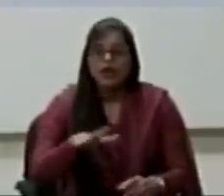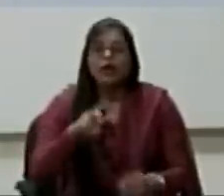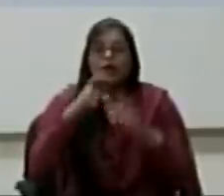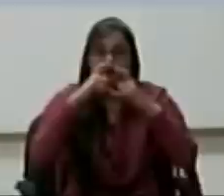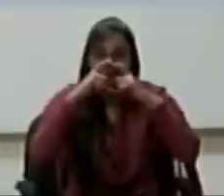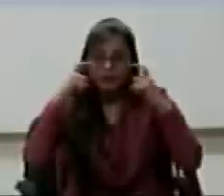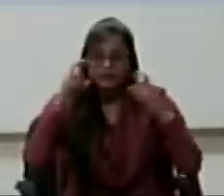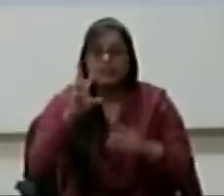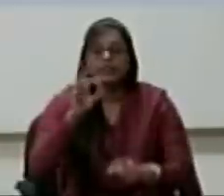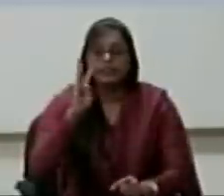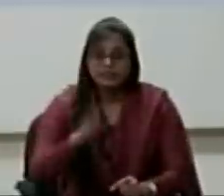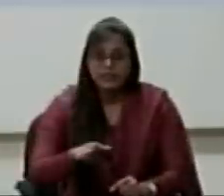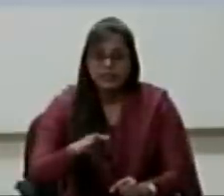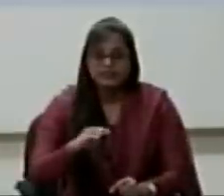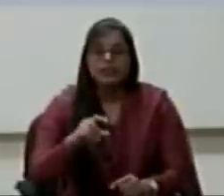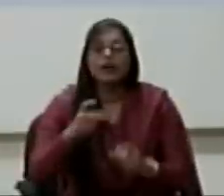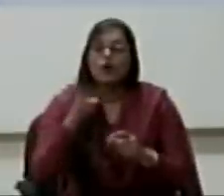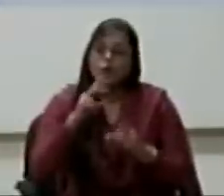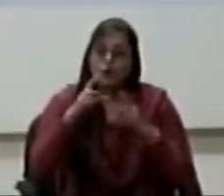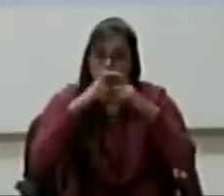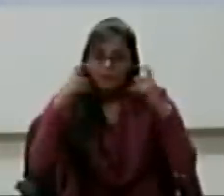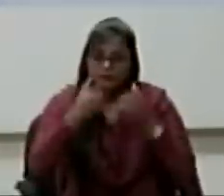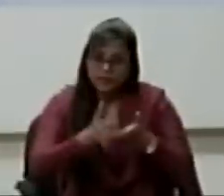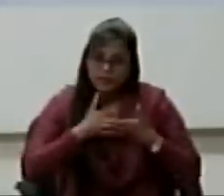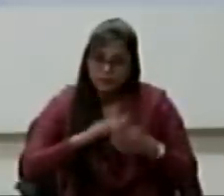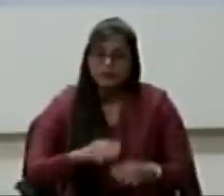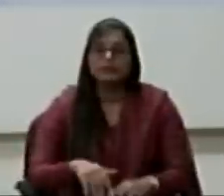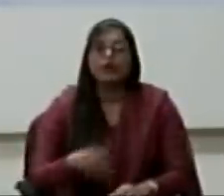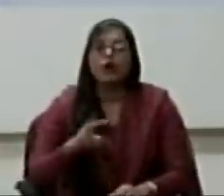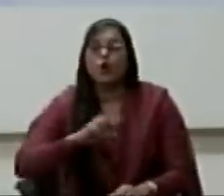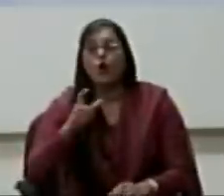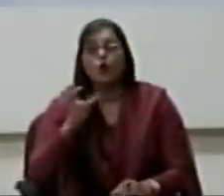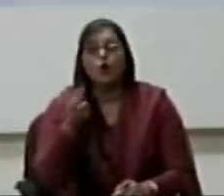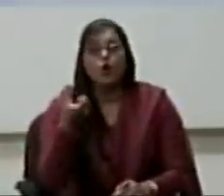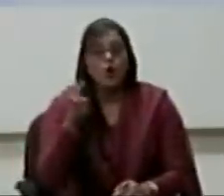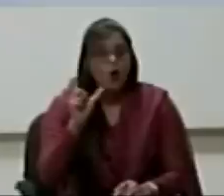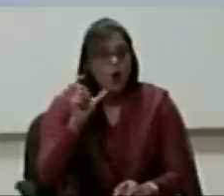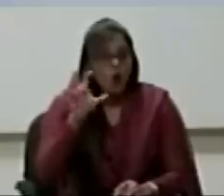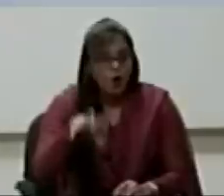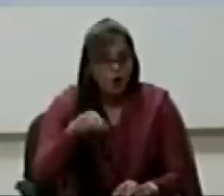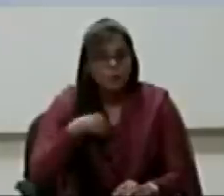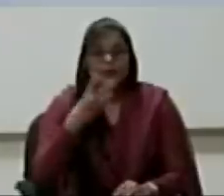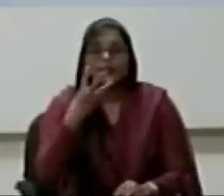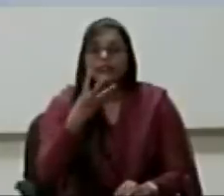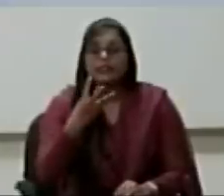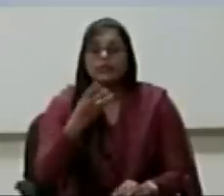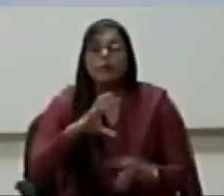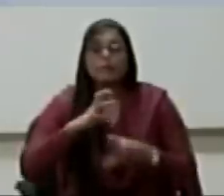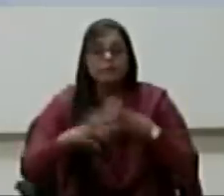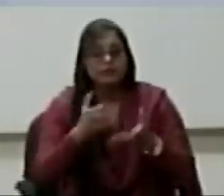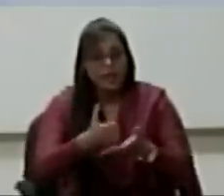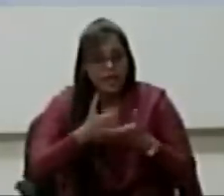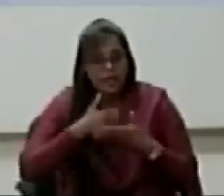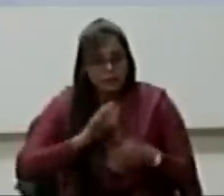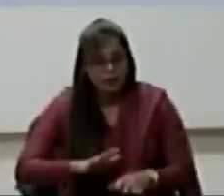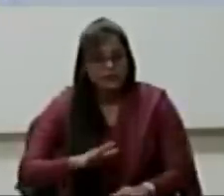এবং 30,000 N95 মাস্ক দিয়েছিলেন। বাংলা ট্রাক গ্রুপ আমাদের 3টি ভেন্টিলেটর মেশিন অনুদান দিয়েছেন। বাংলাদেশ প্রাইভেট